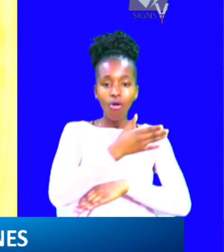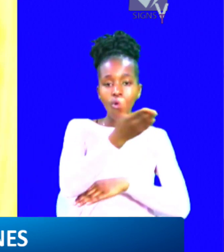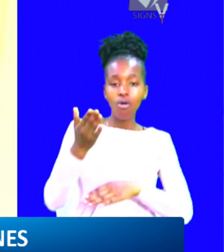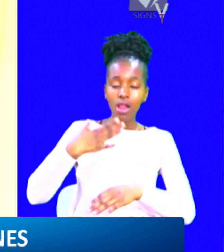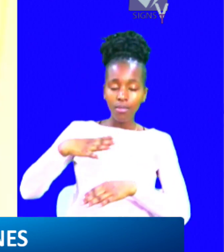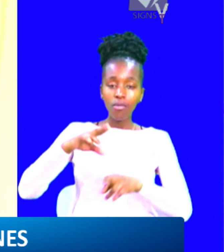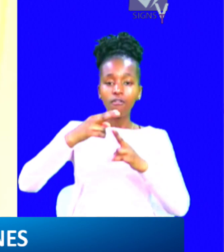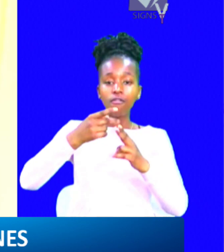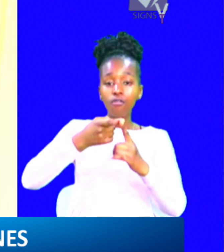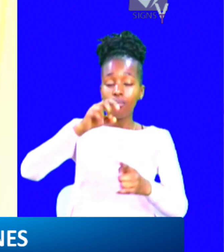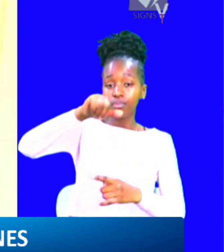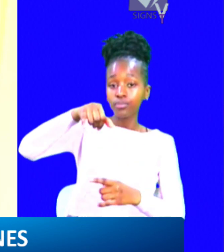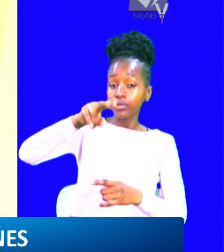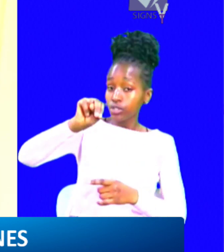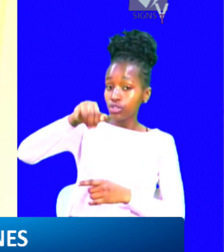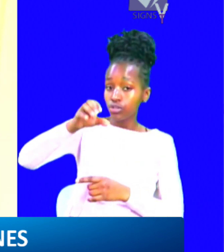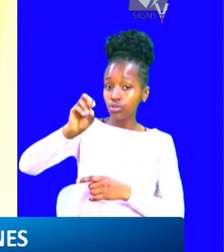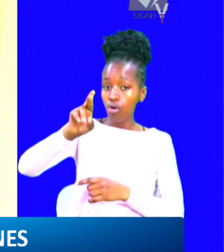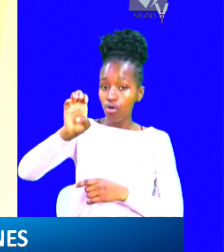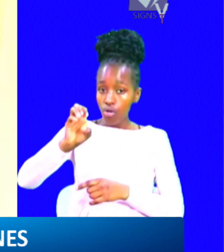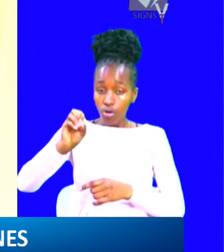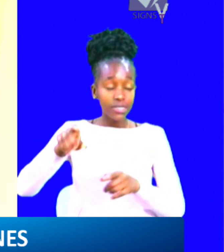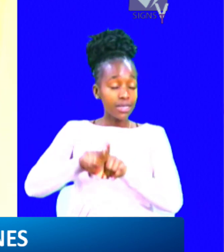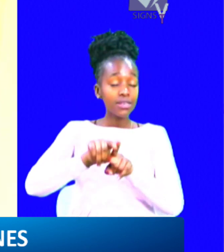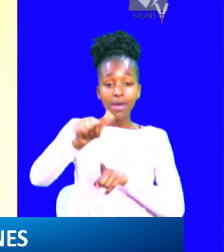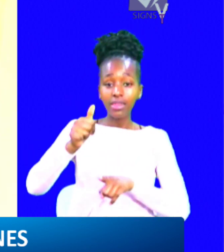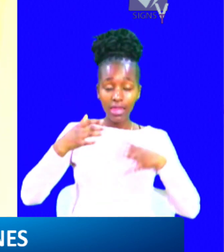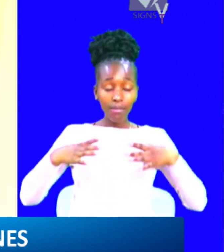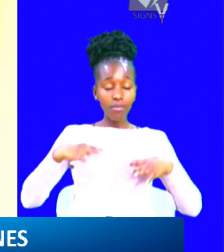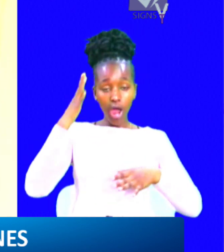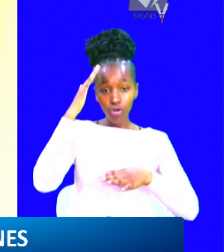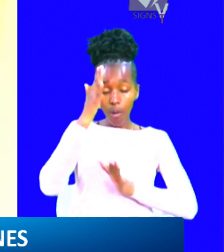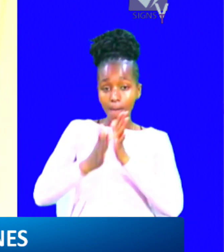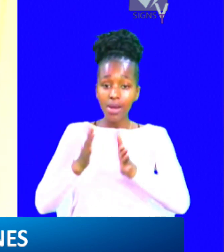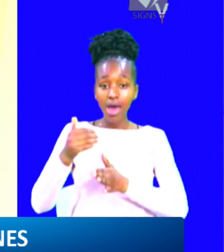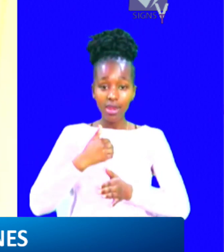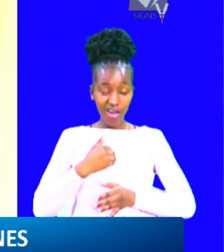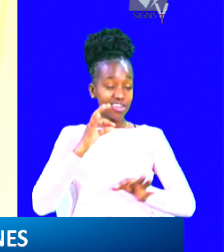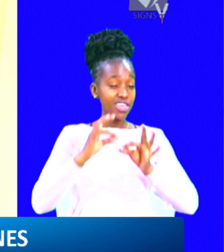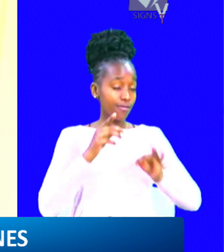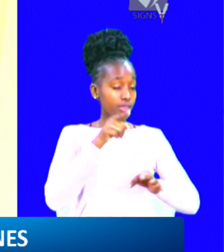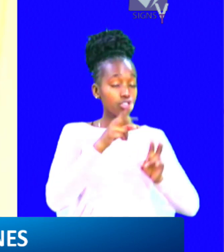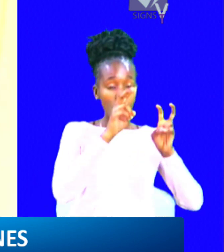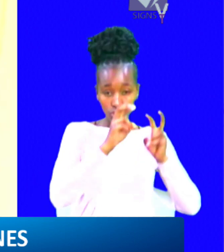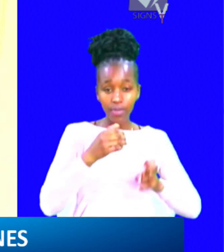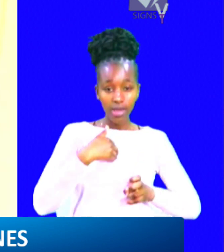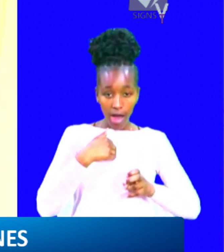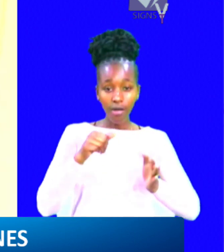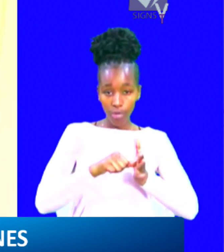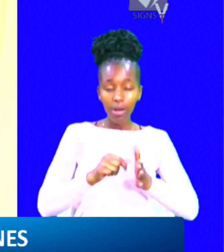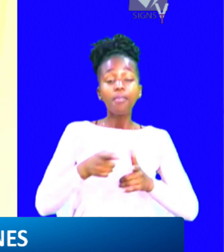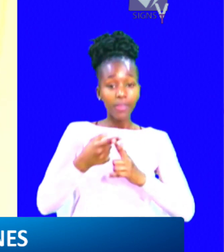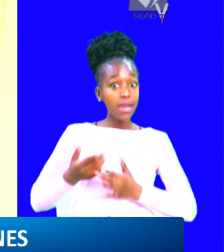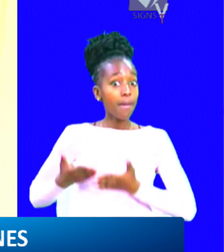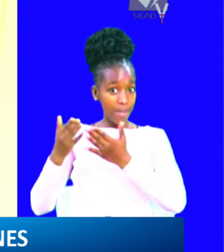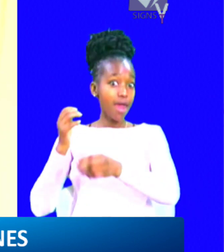mipango yako. Mambo yenu ya caveat ni kazi yetu, tutatatua. I want to confirm to you. So nimepatia huyu